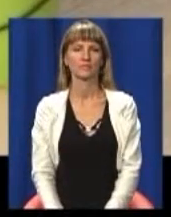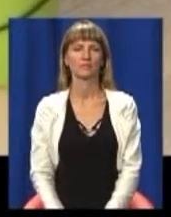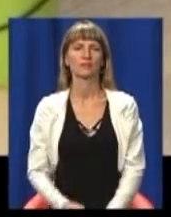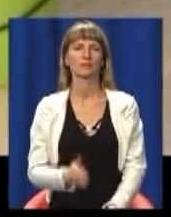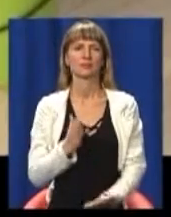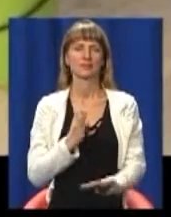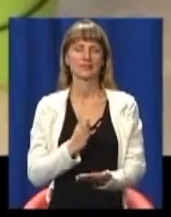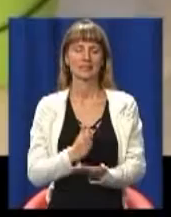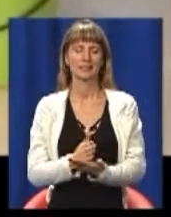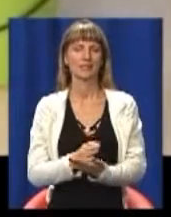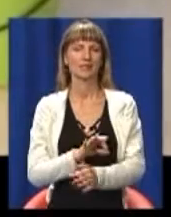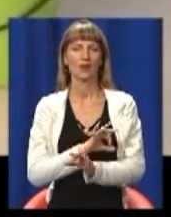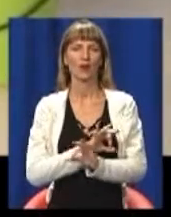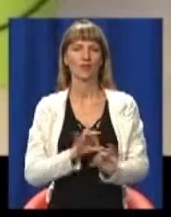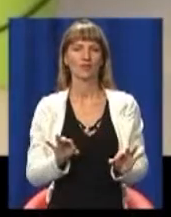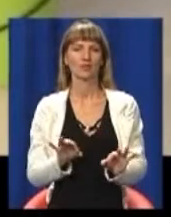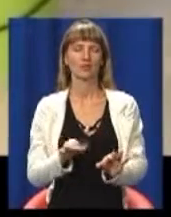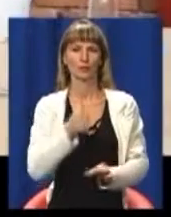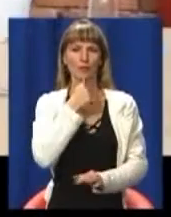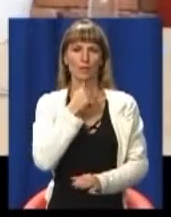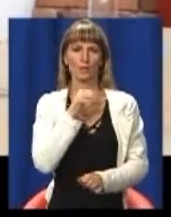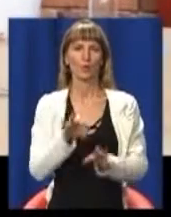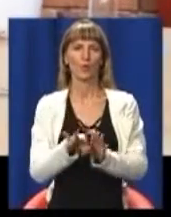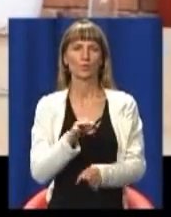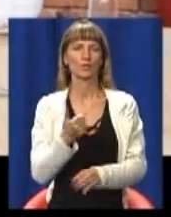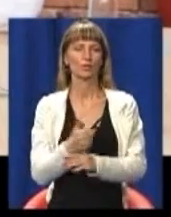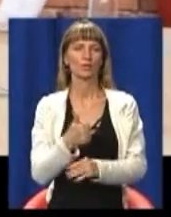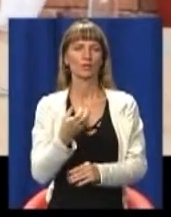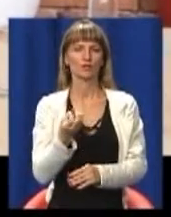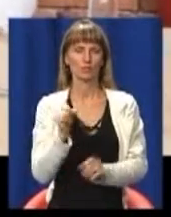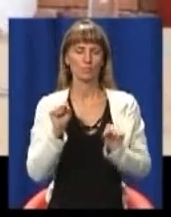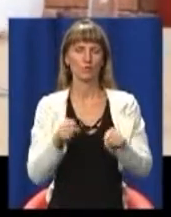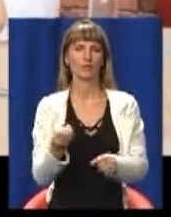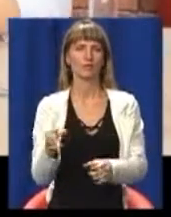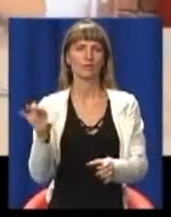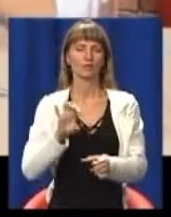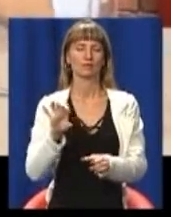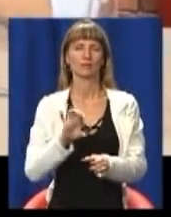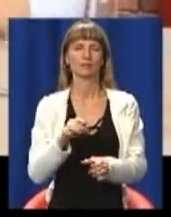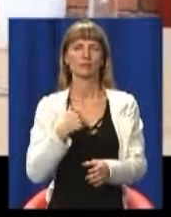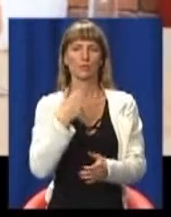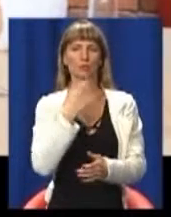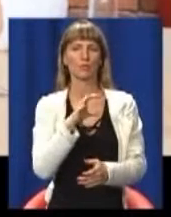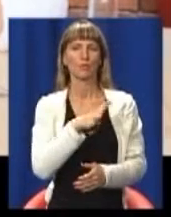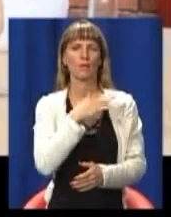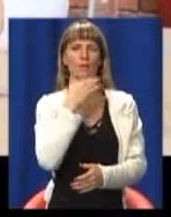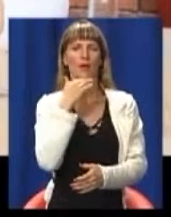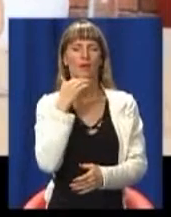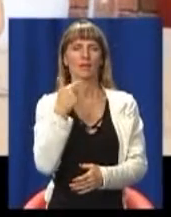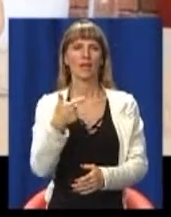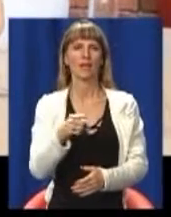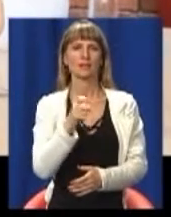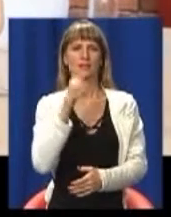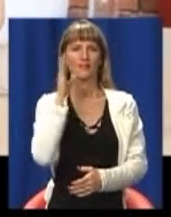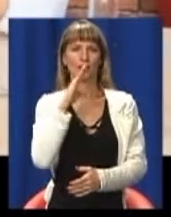Є, пішла реакція. Давай, ще трошки, ще. Дуже добре, ще можна, ще. Ми ж полюбляємо, щоб було багато газованої